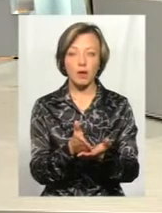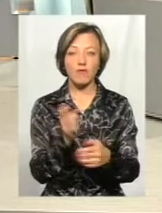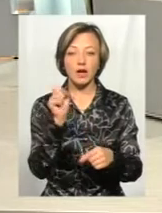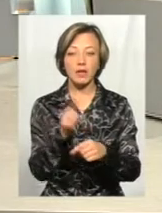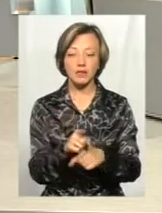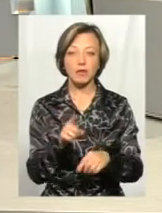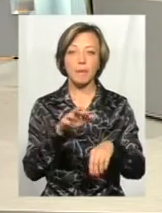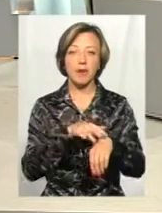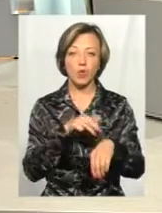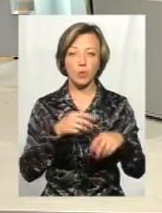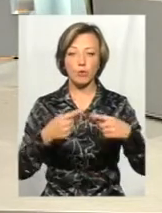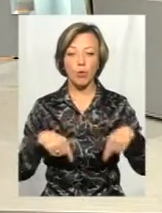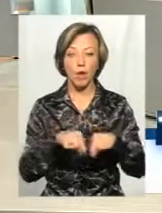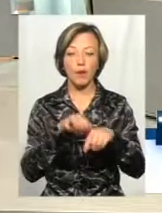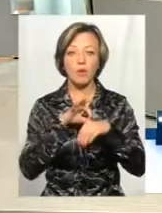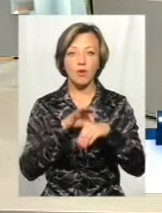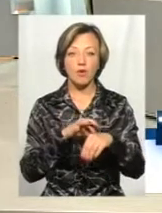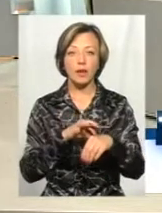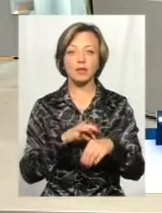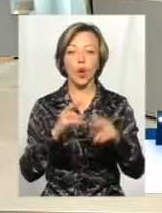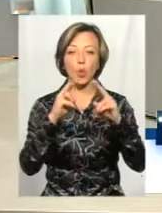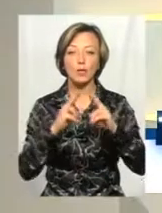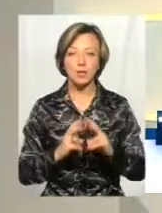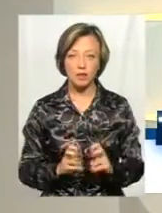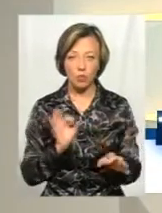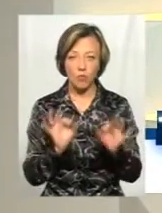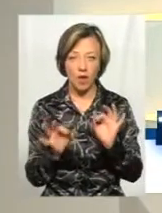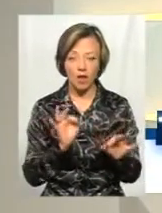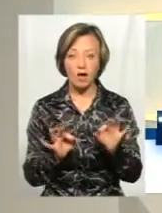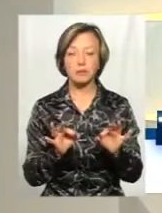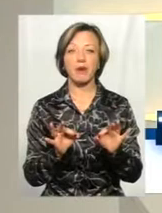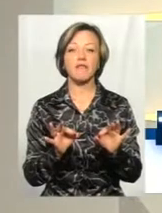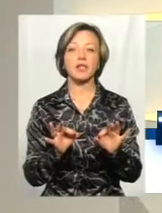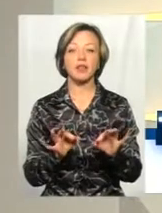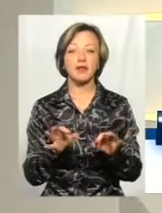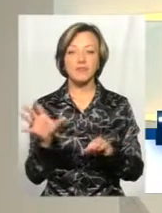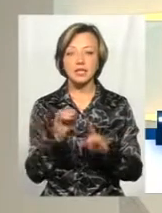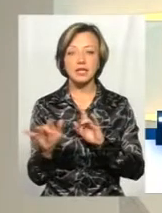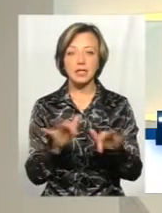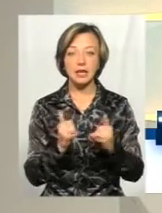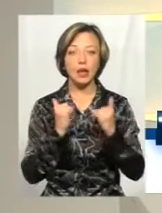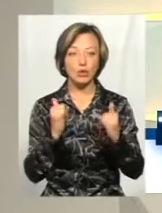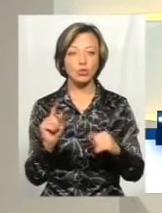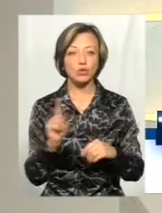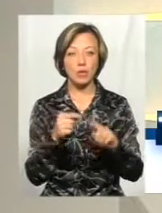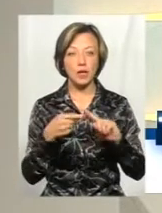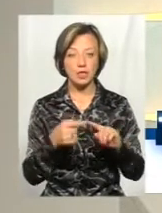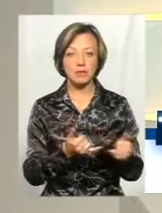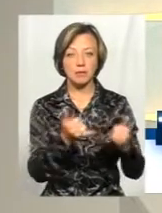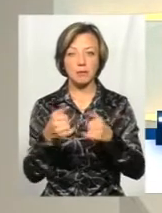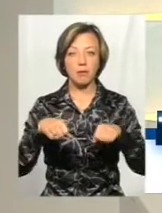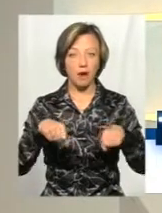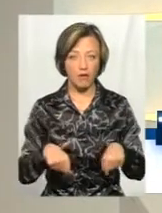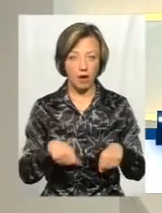вказівки правоохоронним органам провести неупереджене розслідування, провести всі необхідні дії для того, щоб, перше, забезпечити